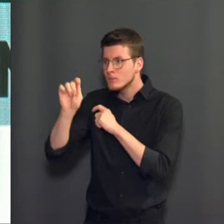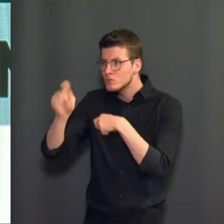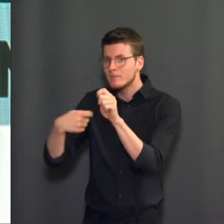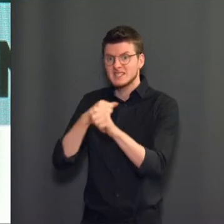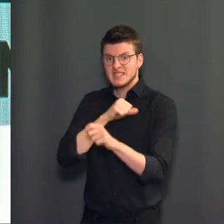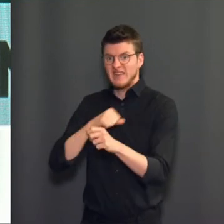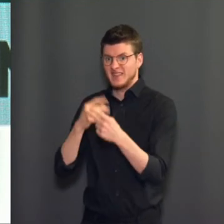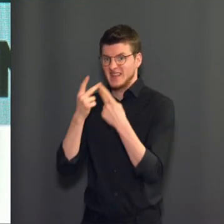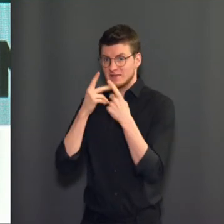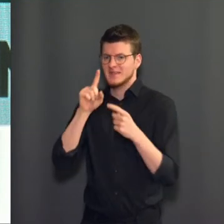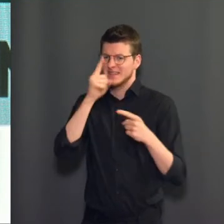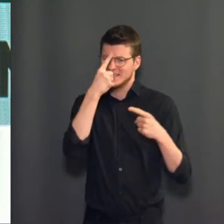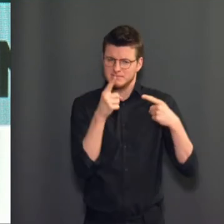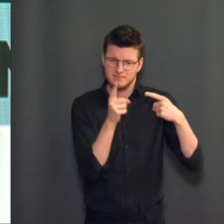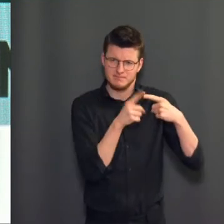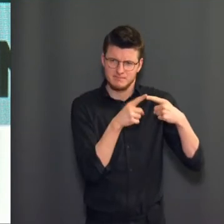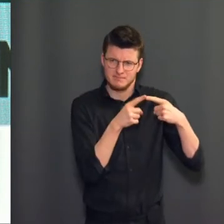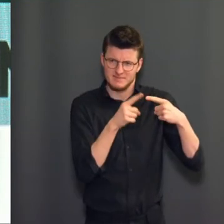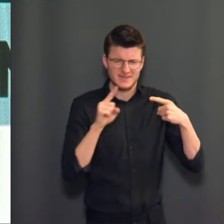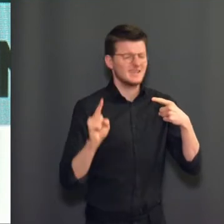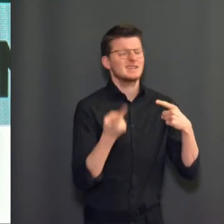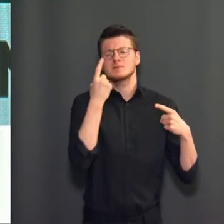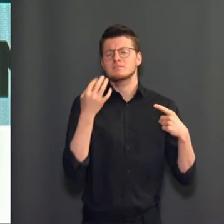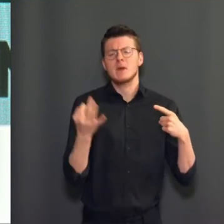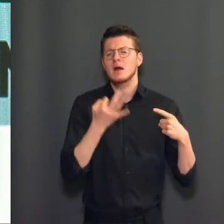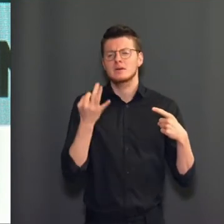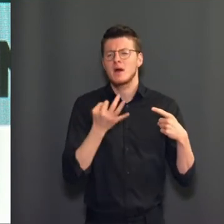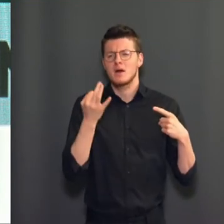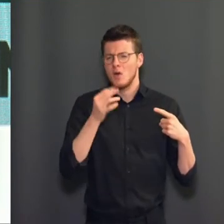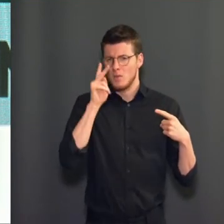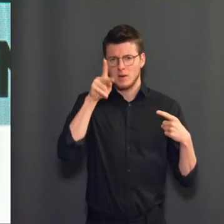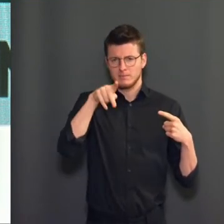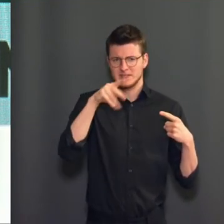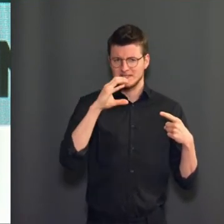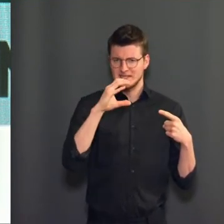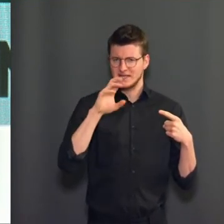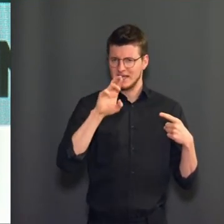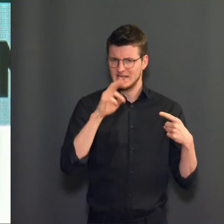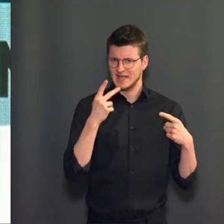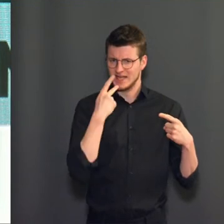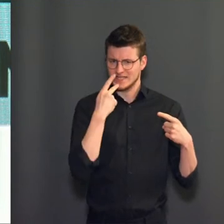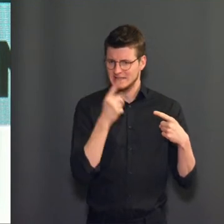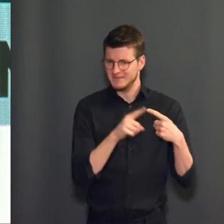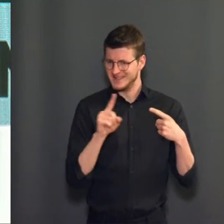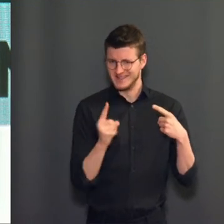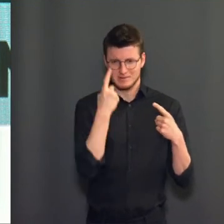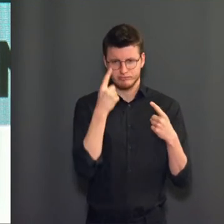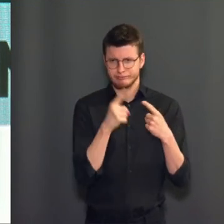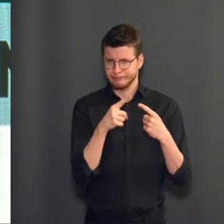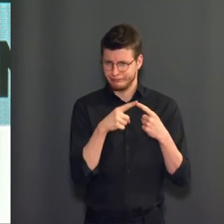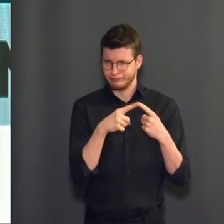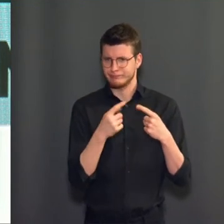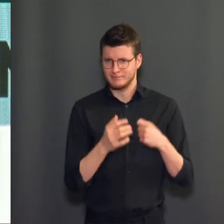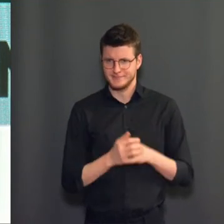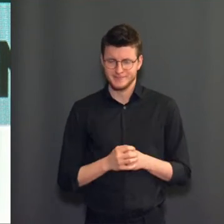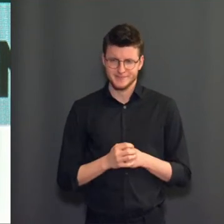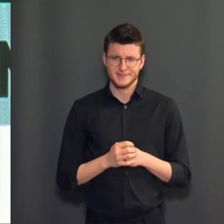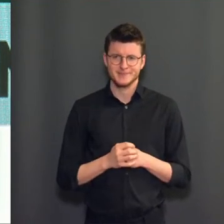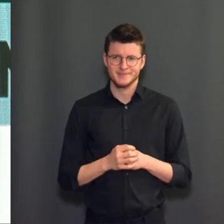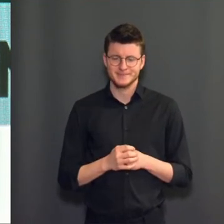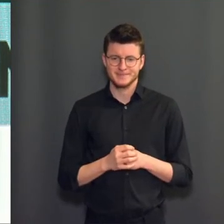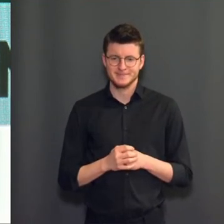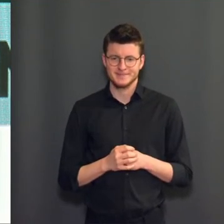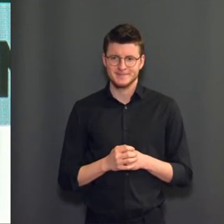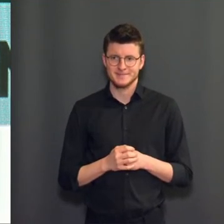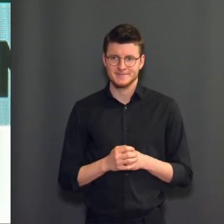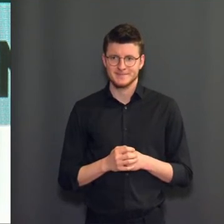eerste verdedigingslinie, de klassieke PCR-test.